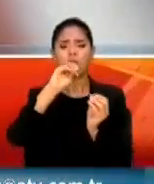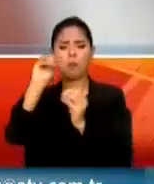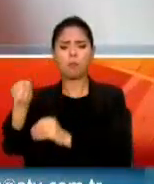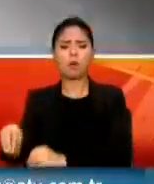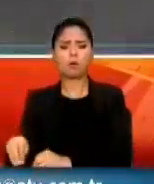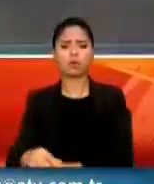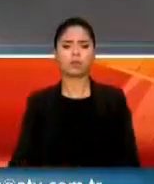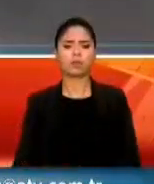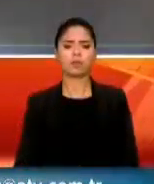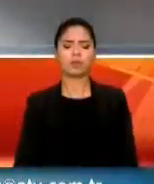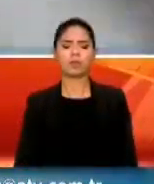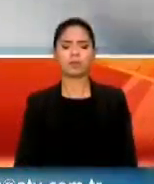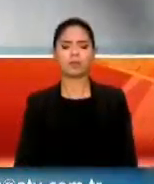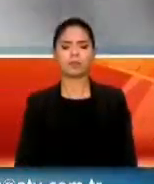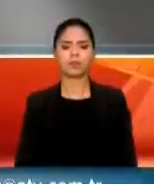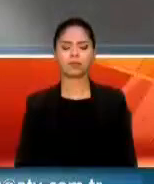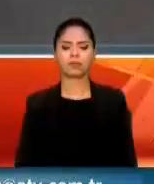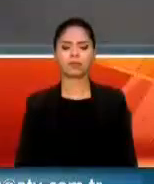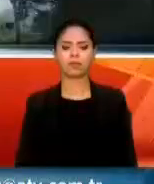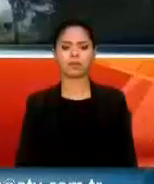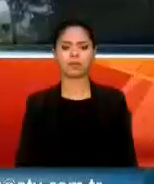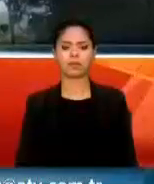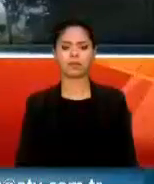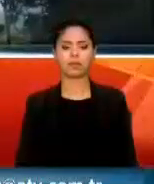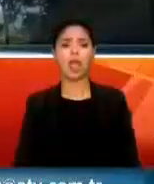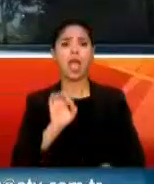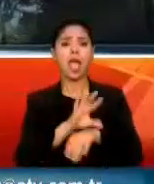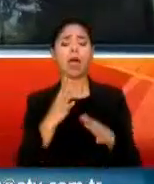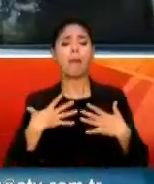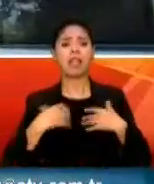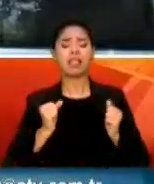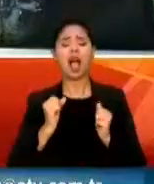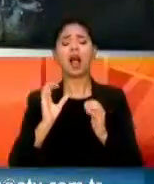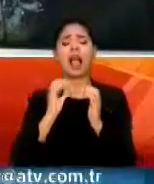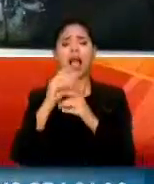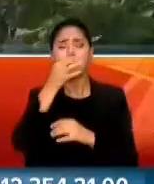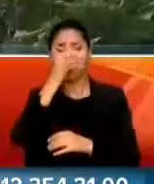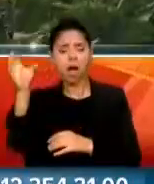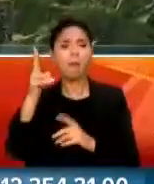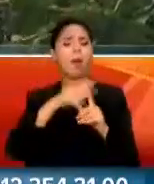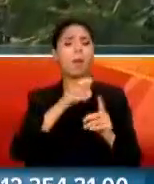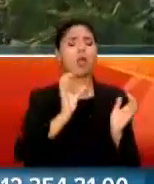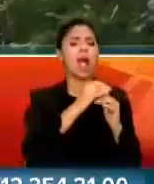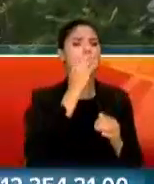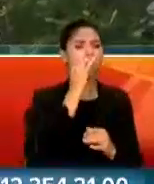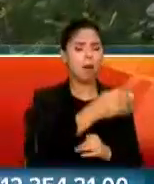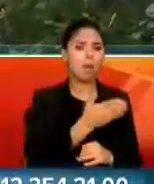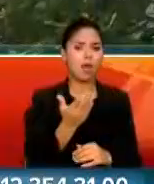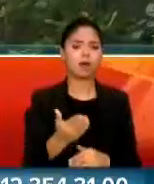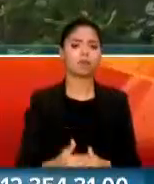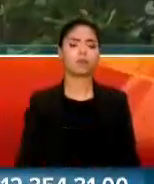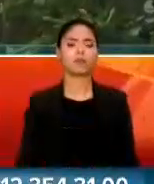Bebeği konmuş, emziği de konmuş, çöpe atmış gitmiş. Hemen sağlık ve polis ekiplerine haber verdi.